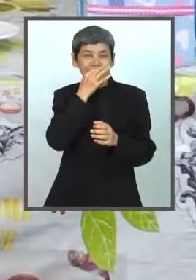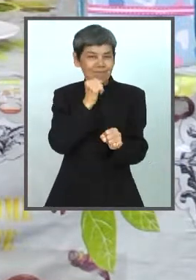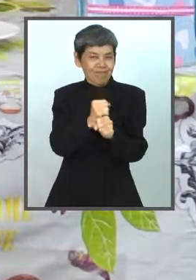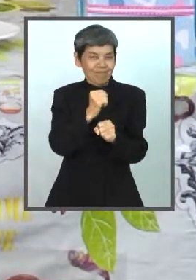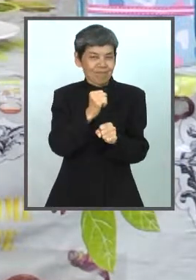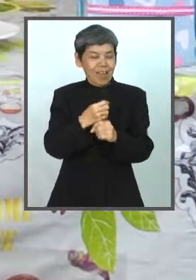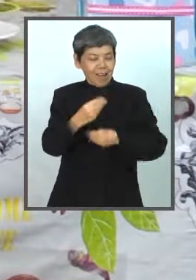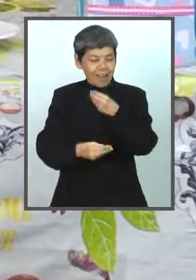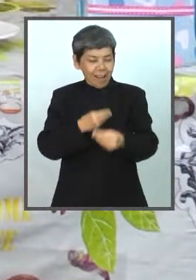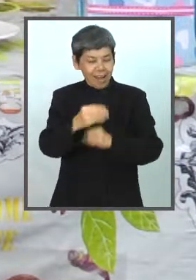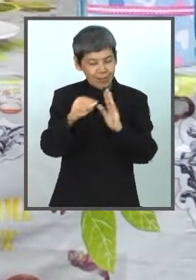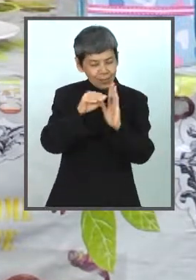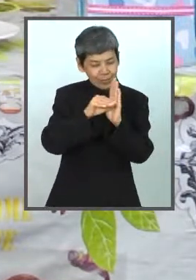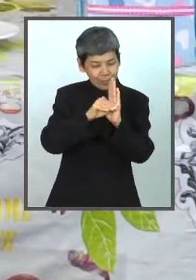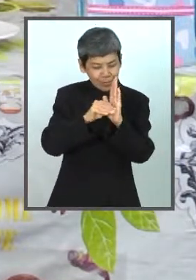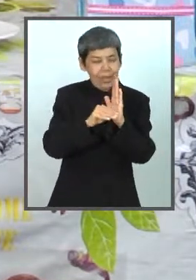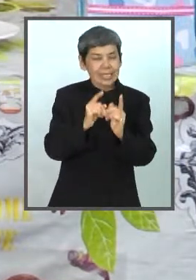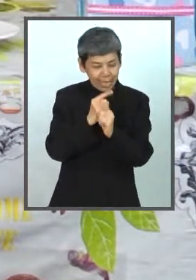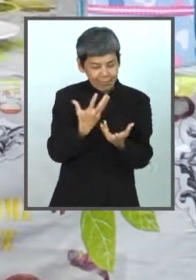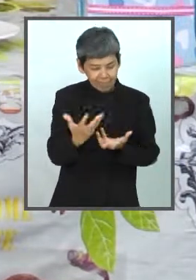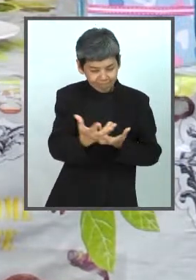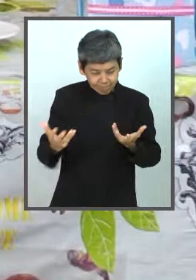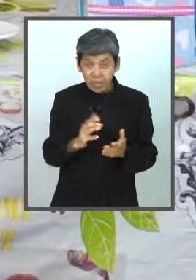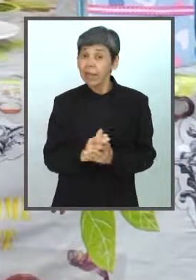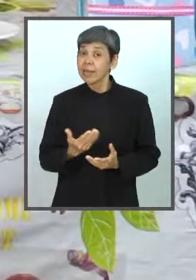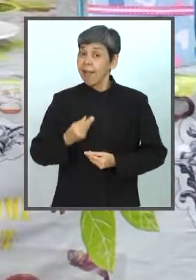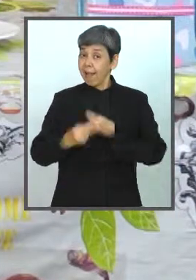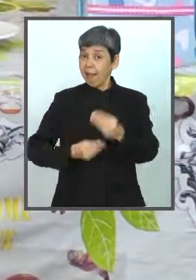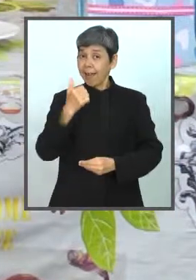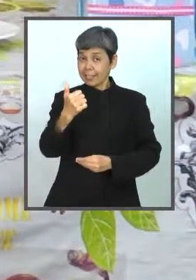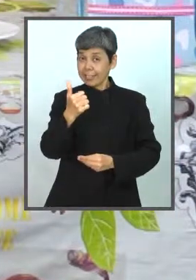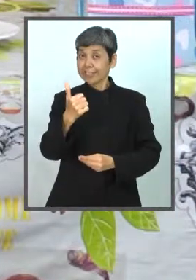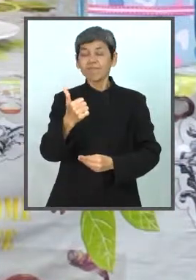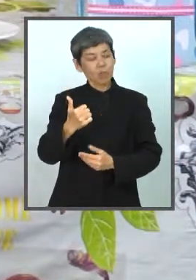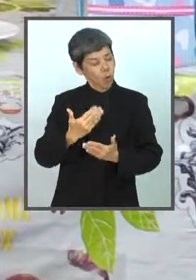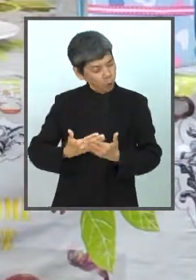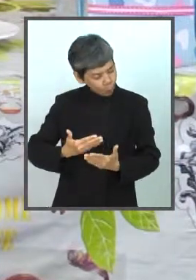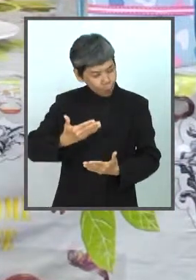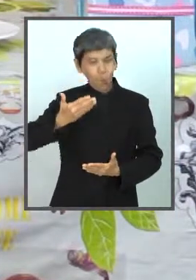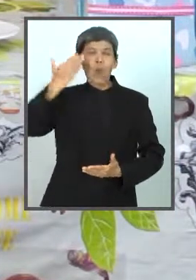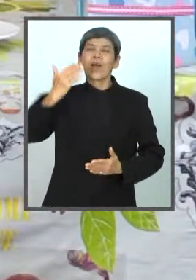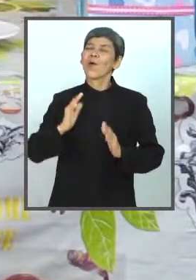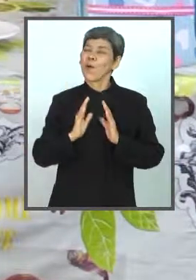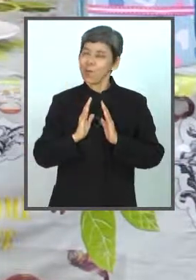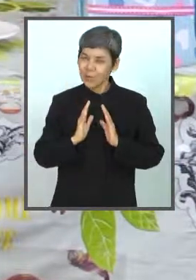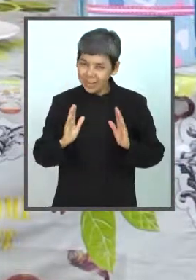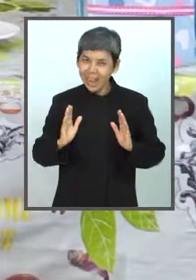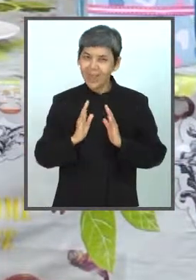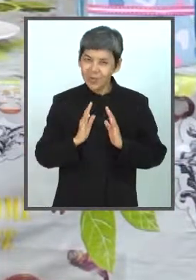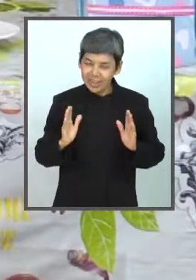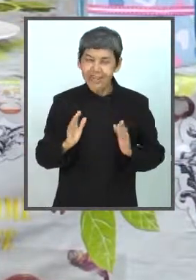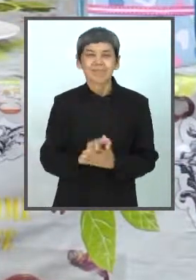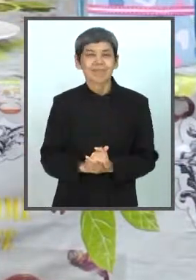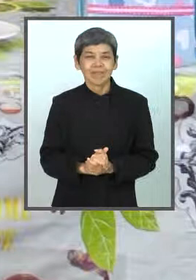ประกอบอาชีพขายอาหารตามสั่งให้กับพวกเราทุกคนนะคะก็ขอให้ขายดีเฮงๆรุ่งเรืองยิ่งๆขึ้นไปนะคะ ขอบคุณมาก ขอบคุ